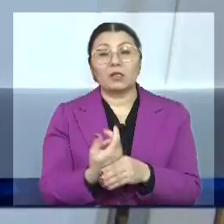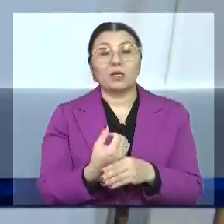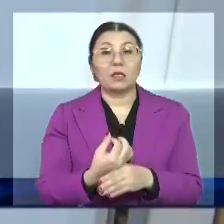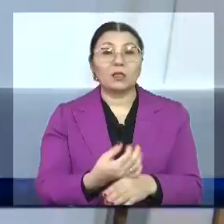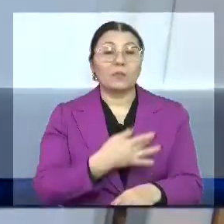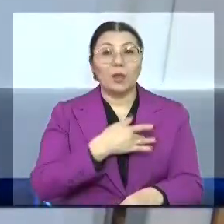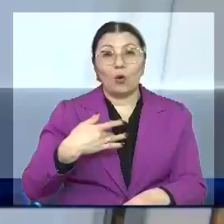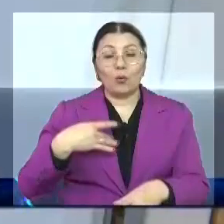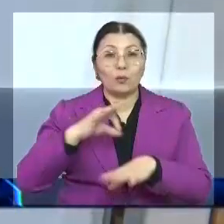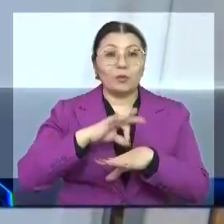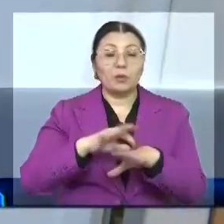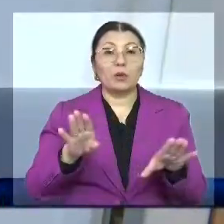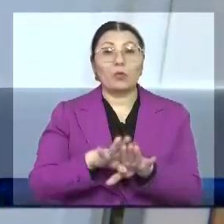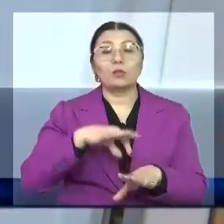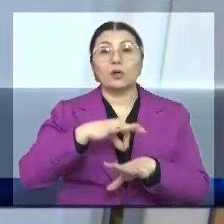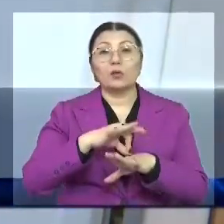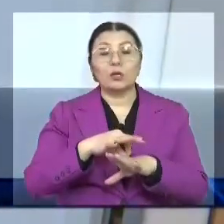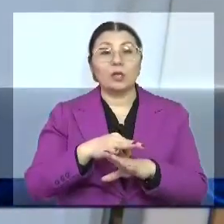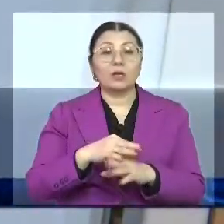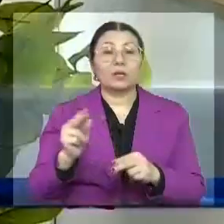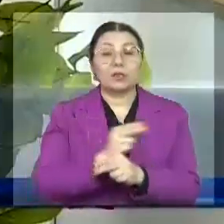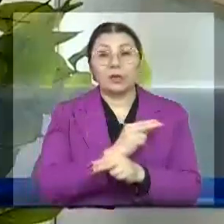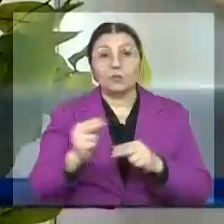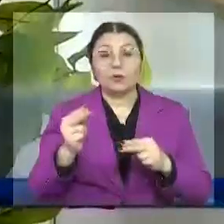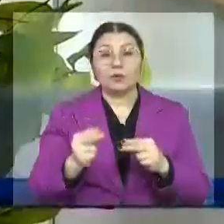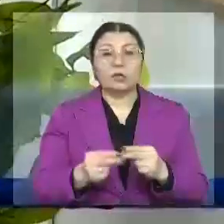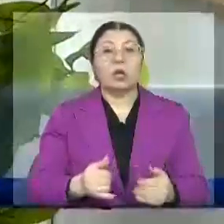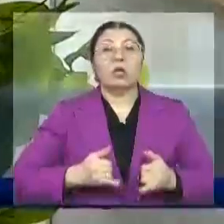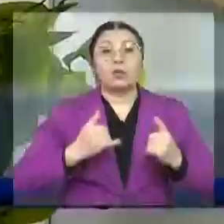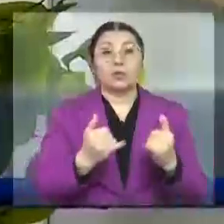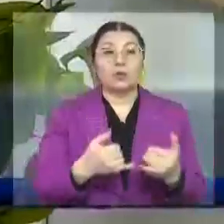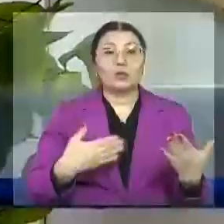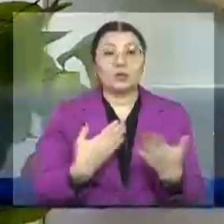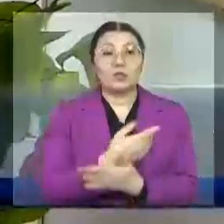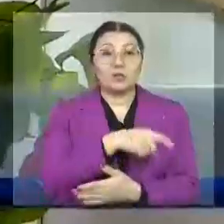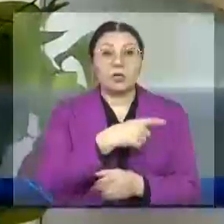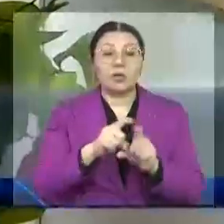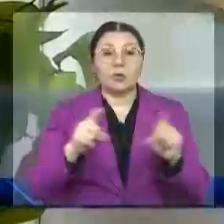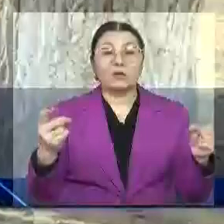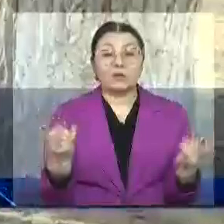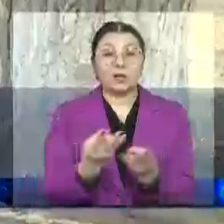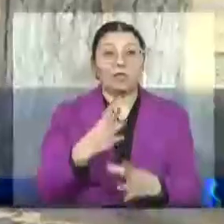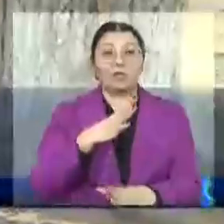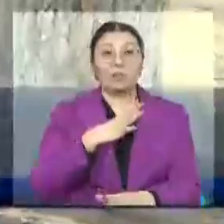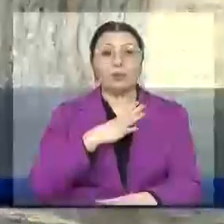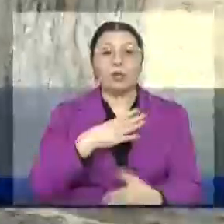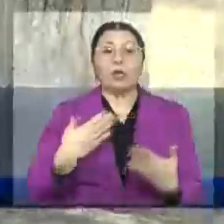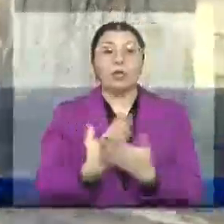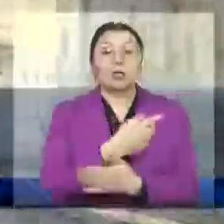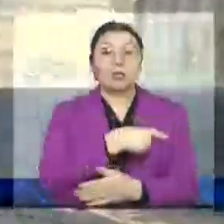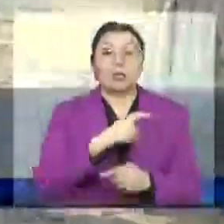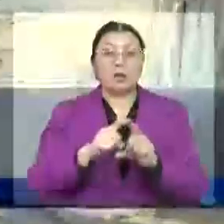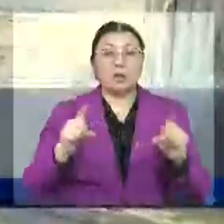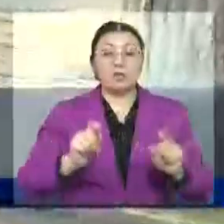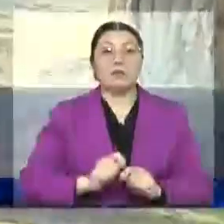өкпе сырқаттары. Осы аурулардың алдын алуға және дер кезінде емдеу үшін жаңа амбулатория қажет болды. Жаңа амбулатория